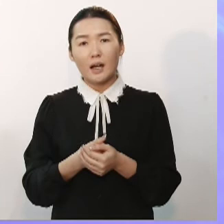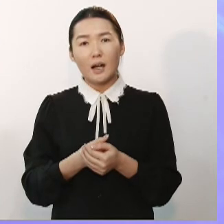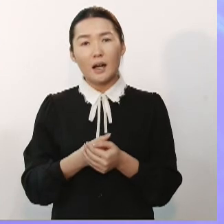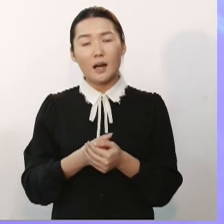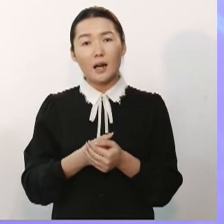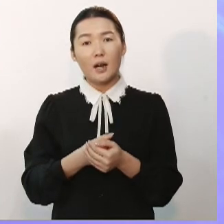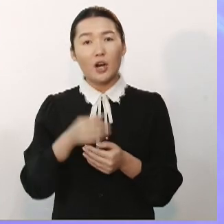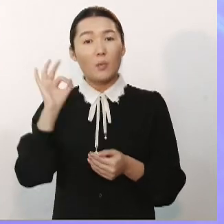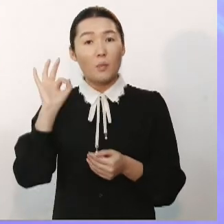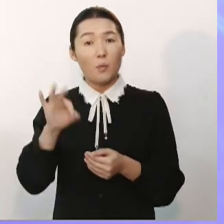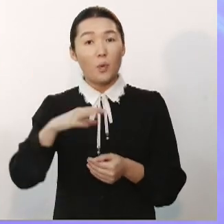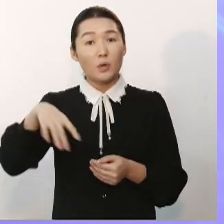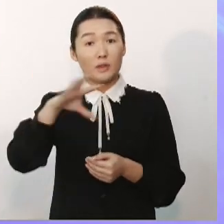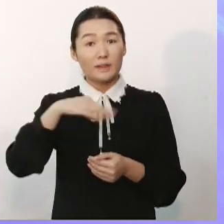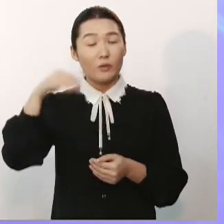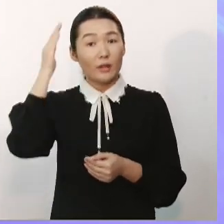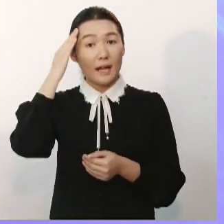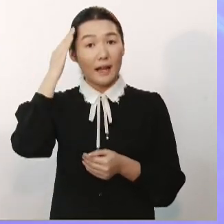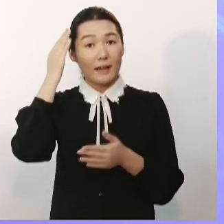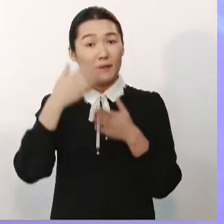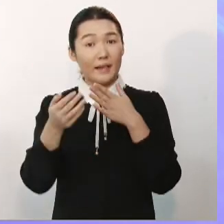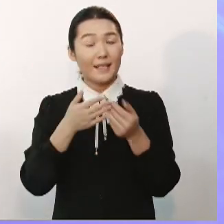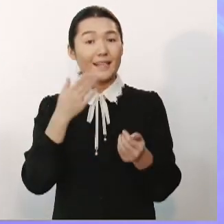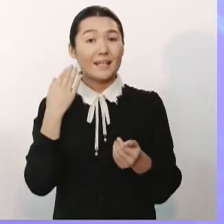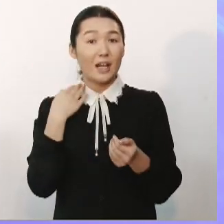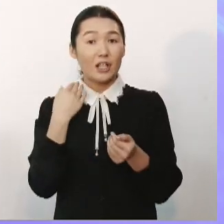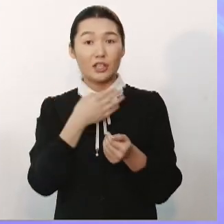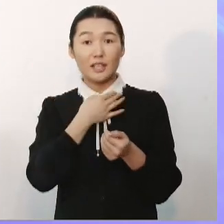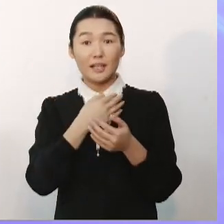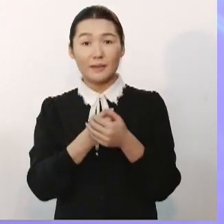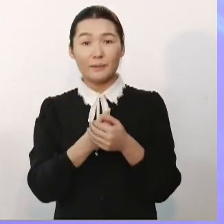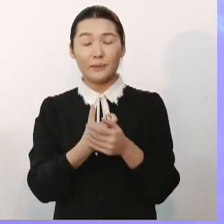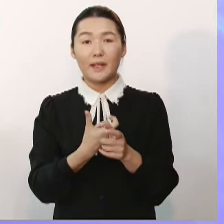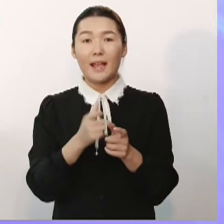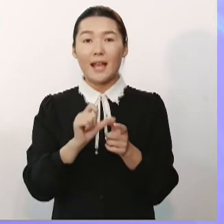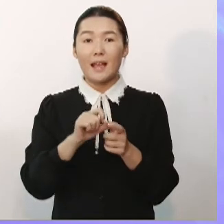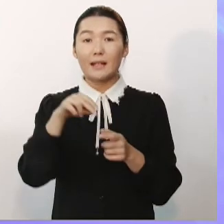голове или на шее. Конечно же, это платок.